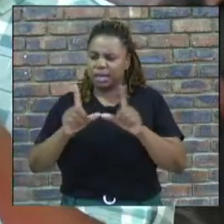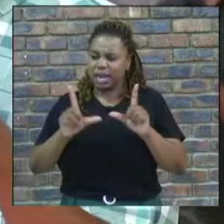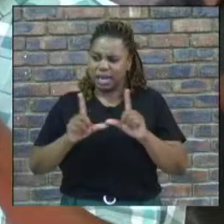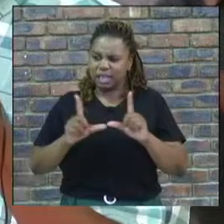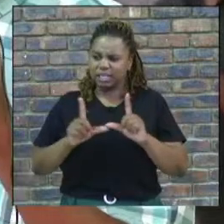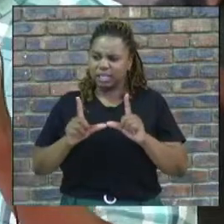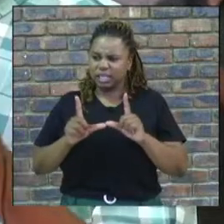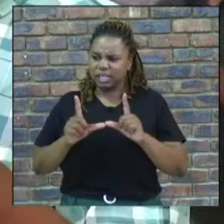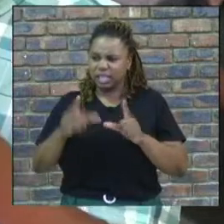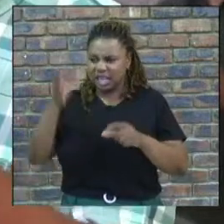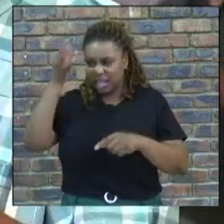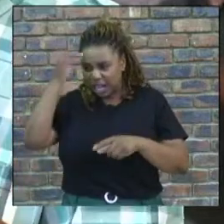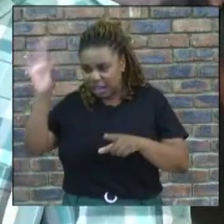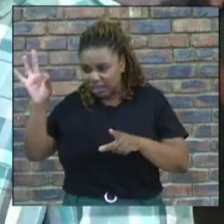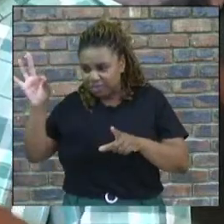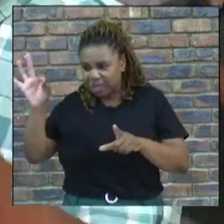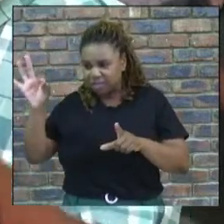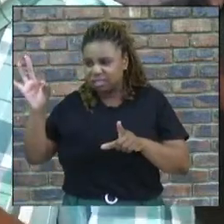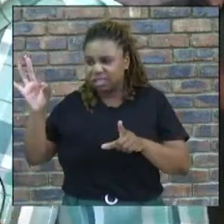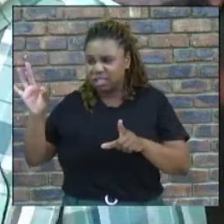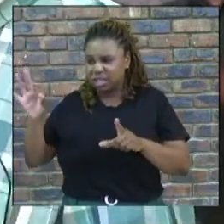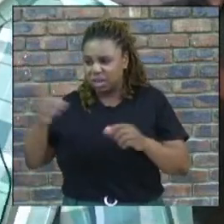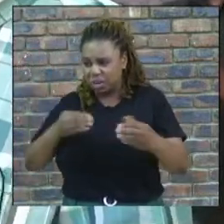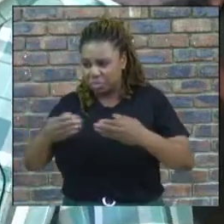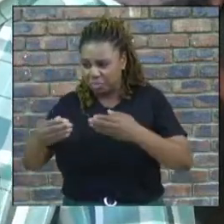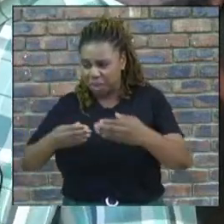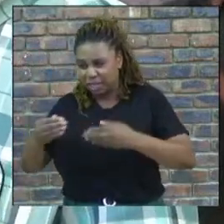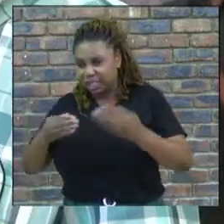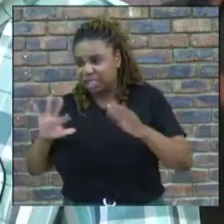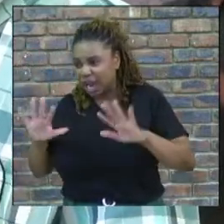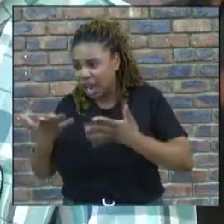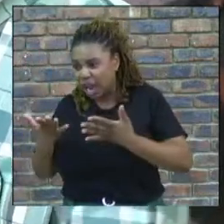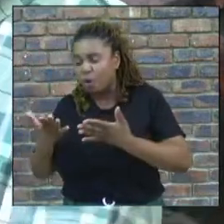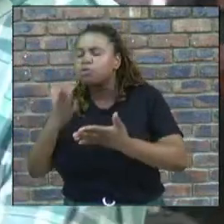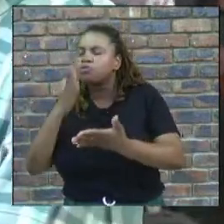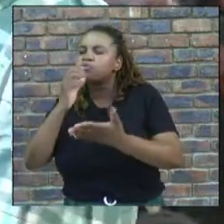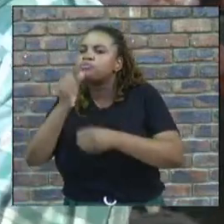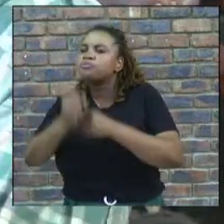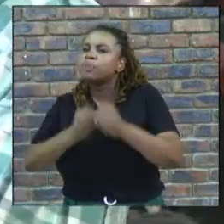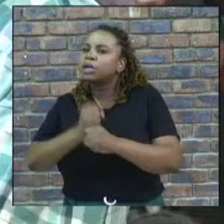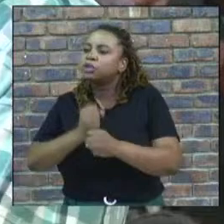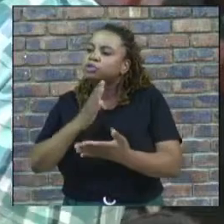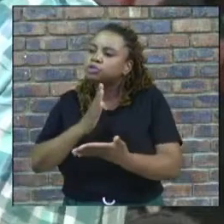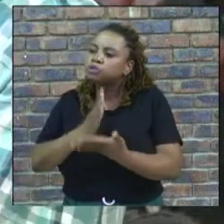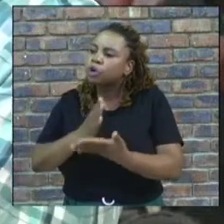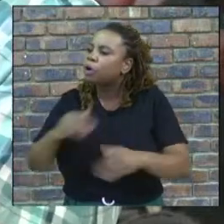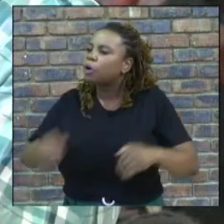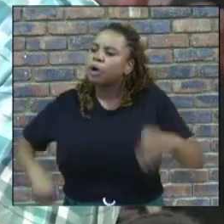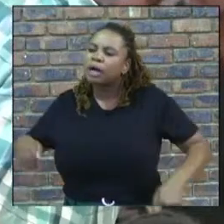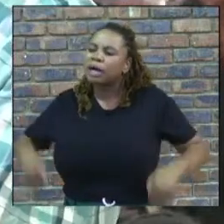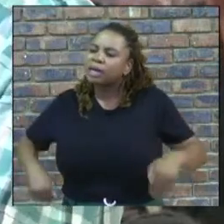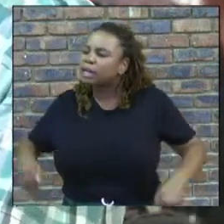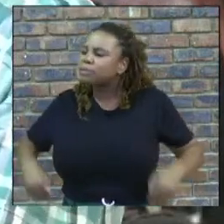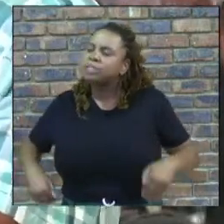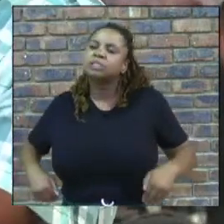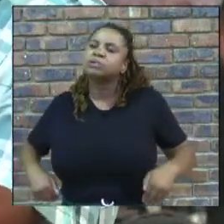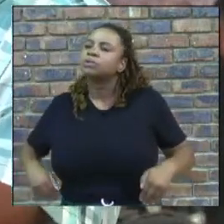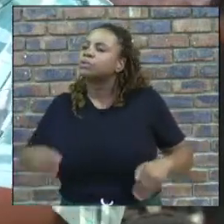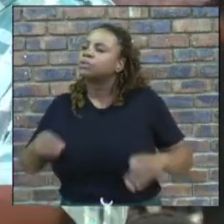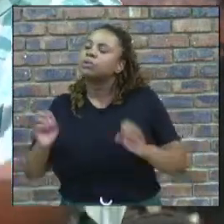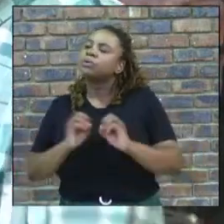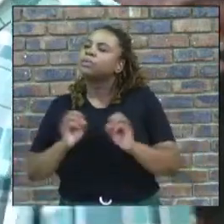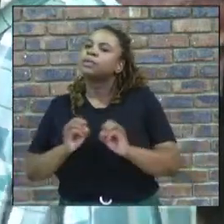Ugovernment uyokwenza njani uqinisekisa ukuthi akuna transfer kulabantu abathi bona